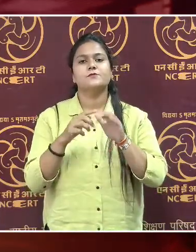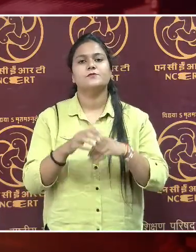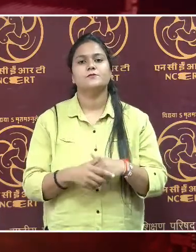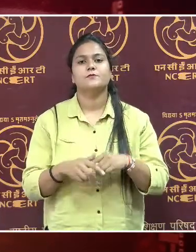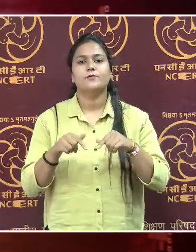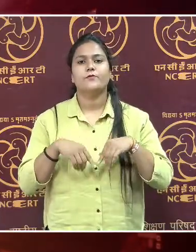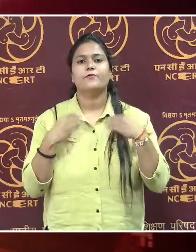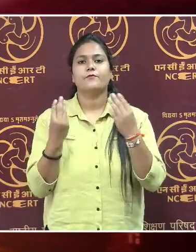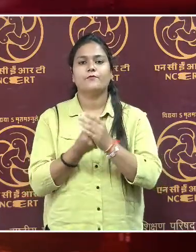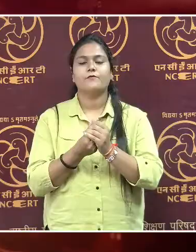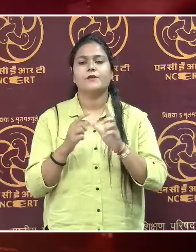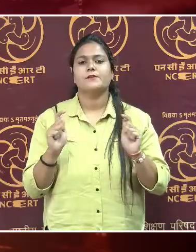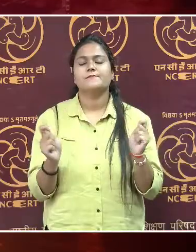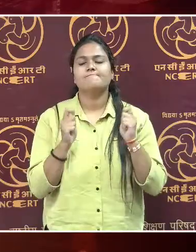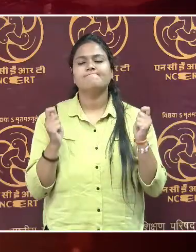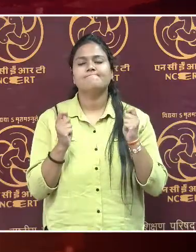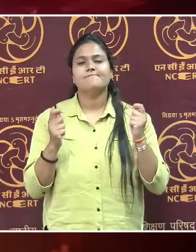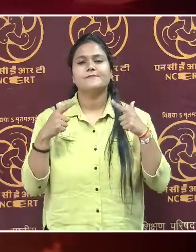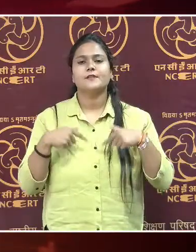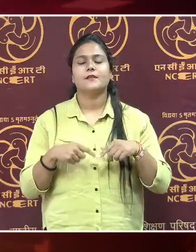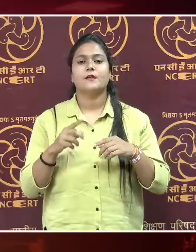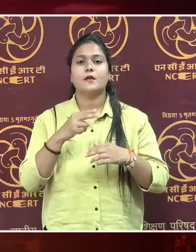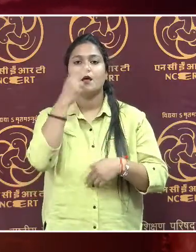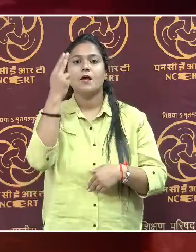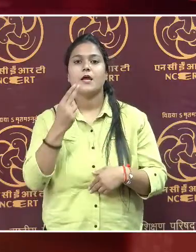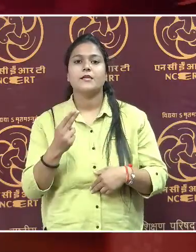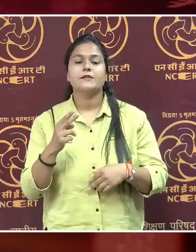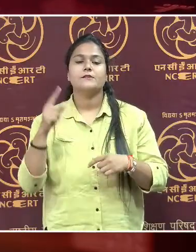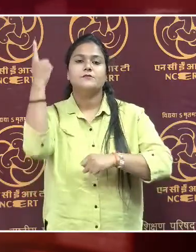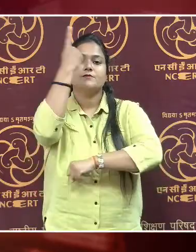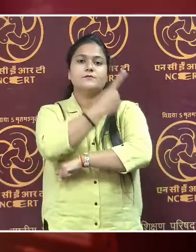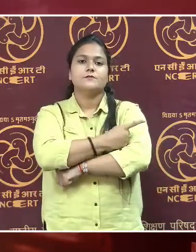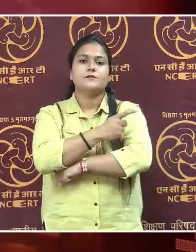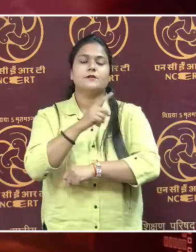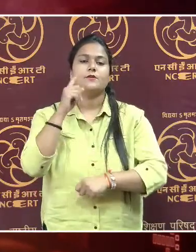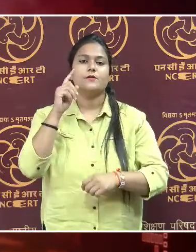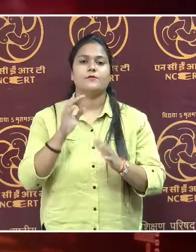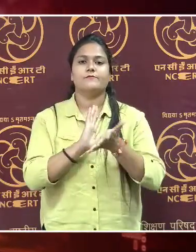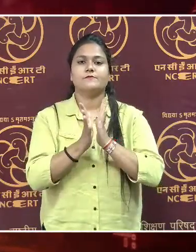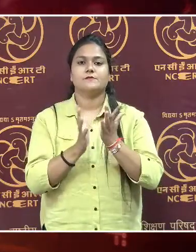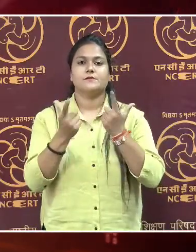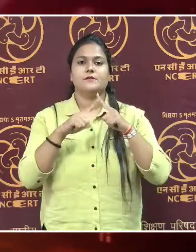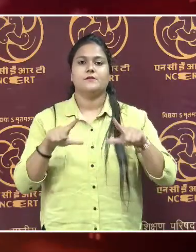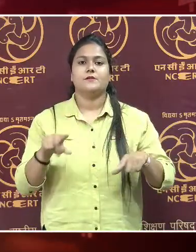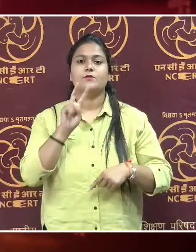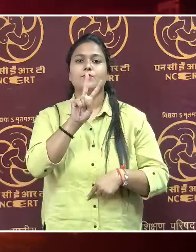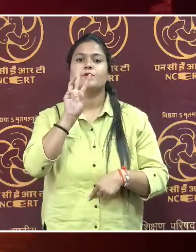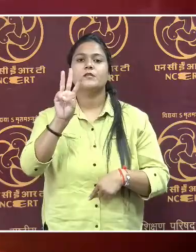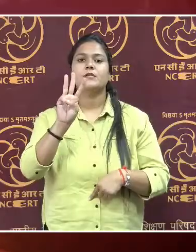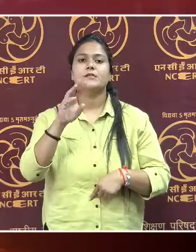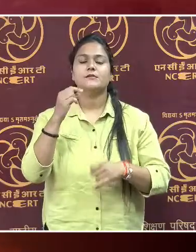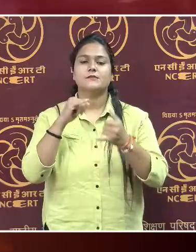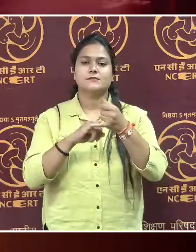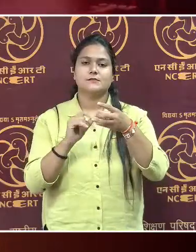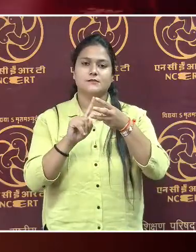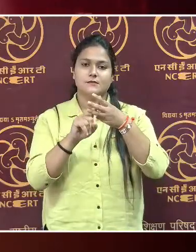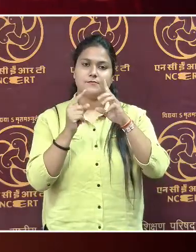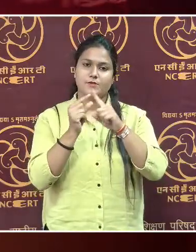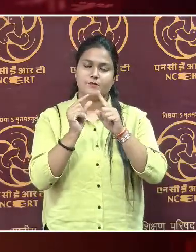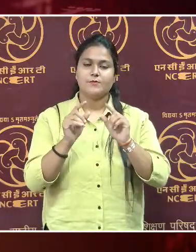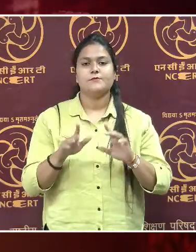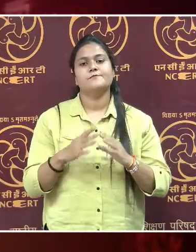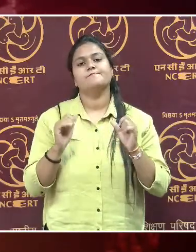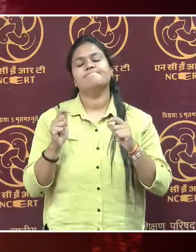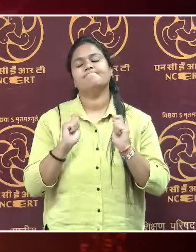वी आर सेलिब्रेटिंग दिस वीक इंटरनेशनल डे ऑफ साइन लैंग्वेज, जो कि 23 सितंबर को सेलिब्रेट किया जाता है हर साल.